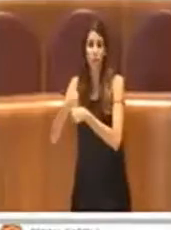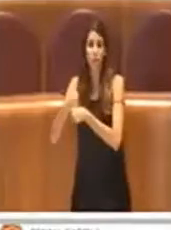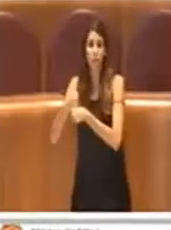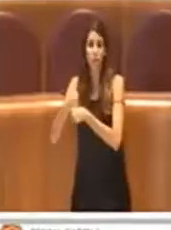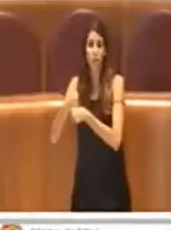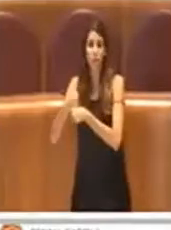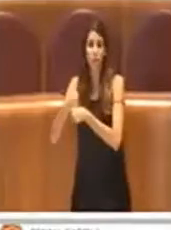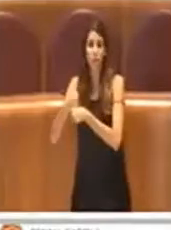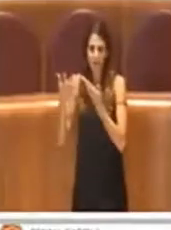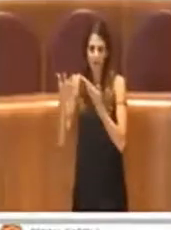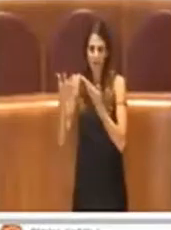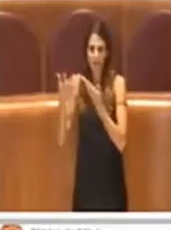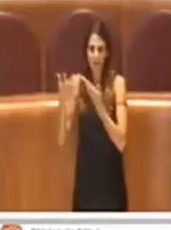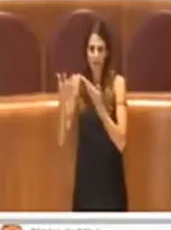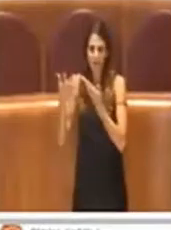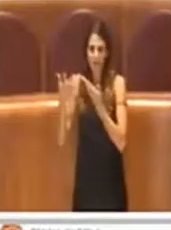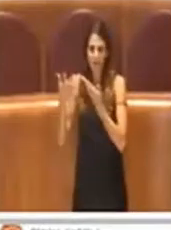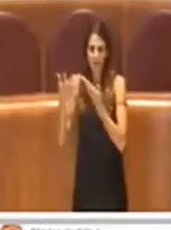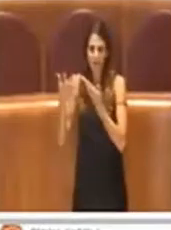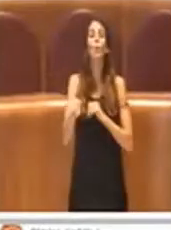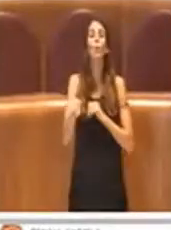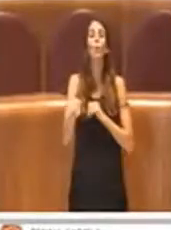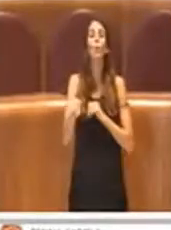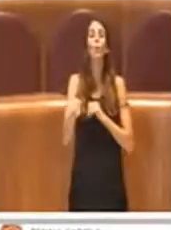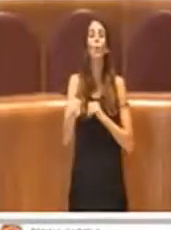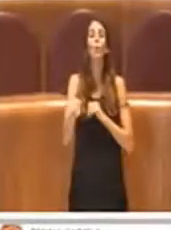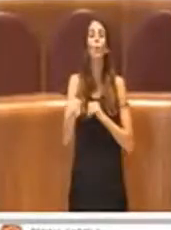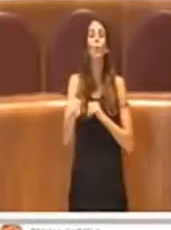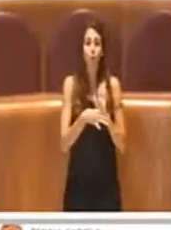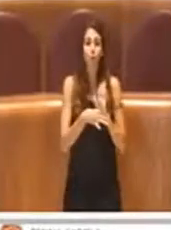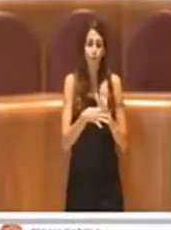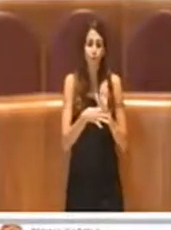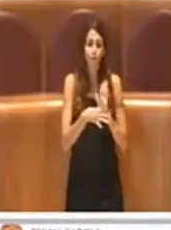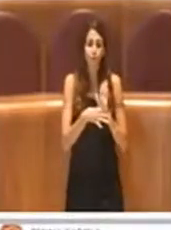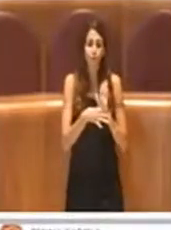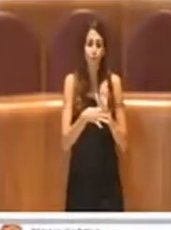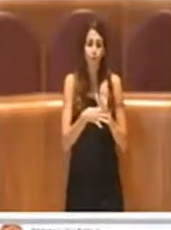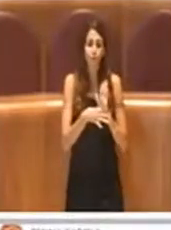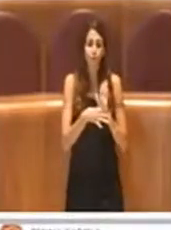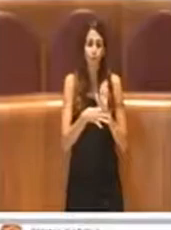conferenza dei servizi. E come ultimo punto sono definite